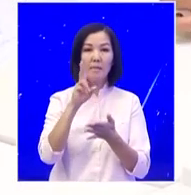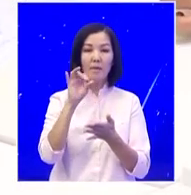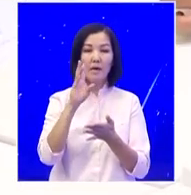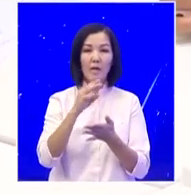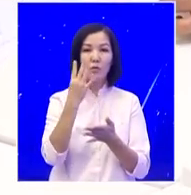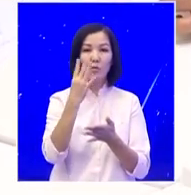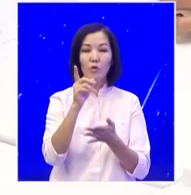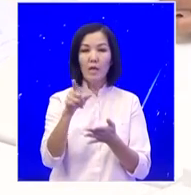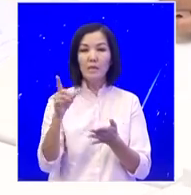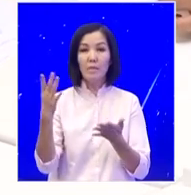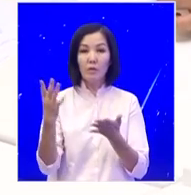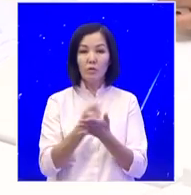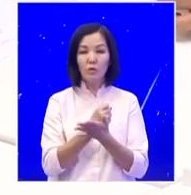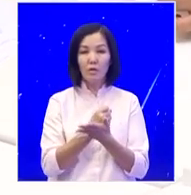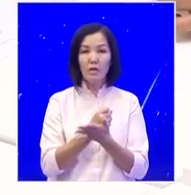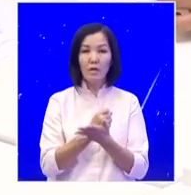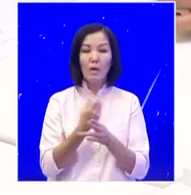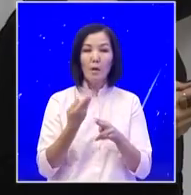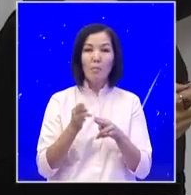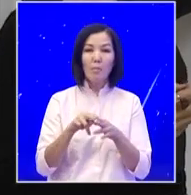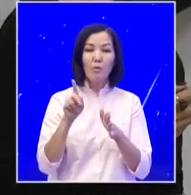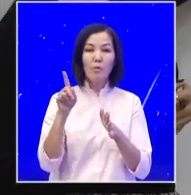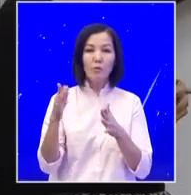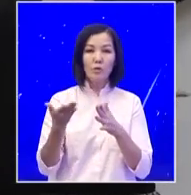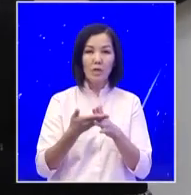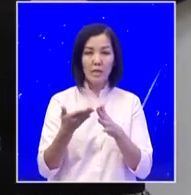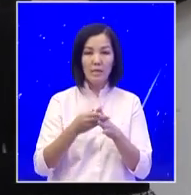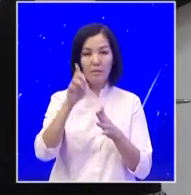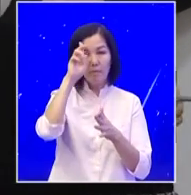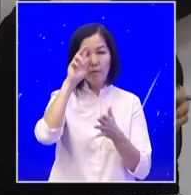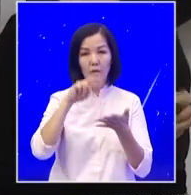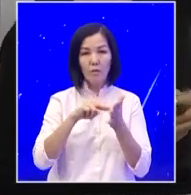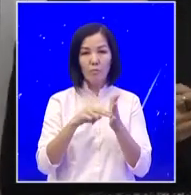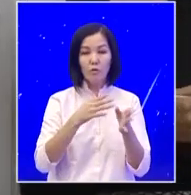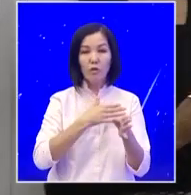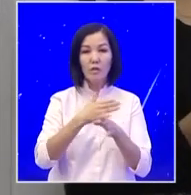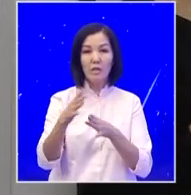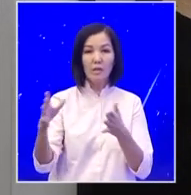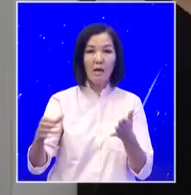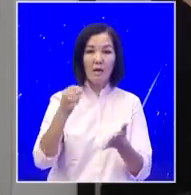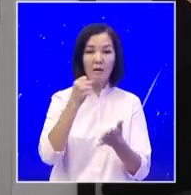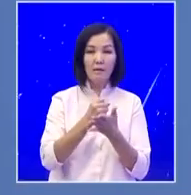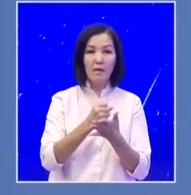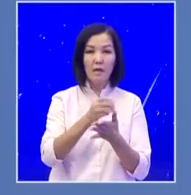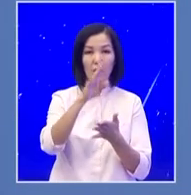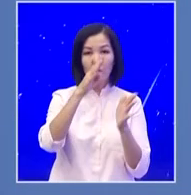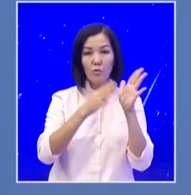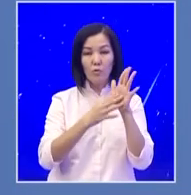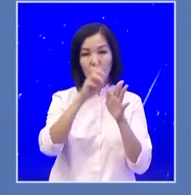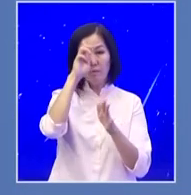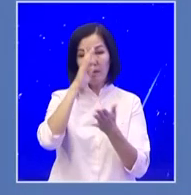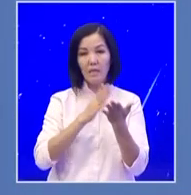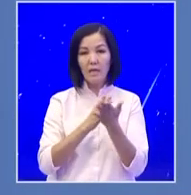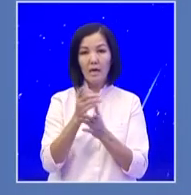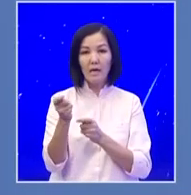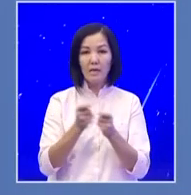тағы 4 азамат ұтты. Оларға бұл жеңілдік мемлекет бюджетінен тағайындалды. Сонымен қатар облыстағы 9 мемлекеттік қызметші өңірлік